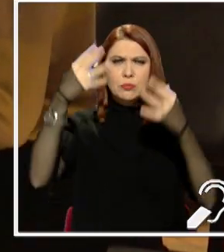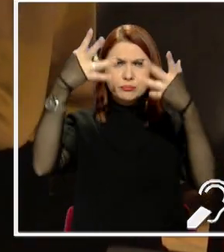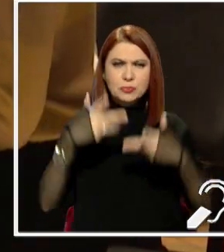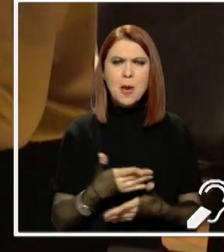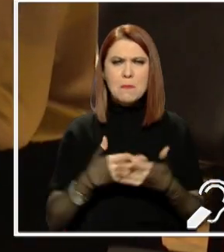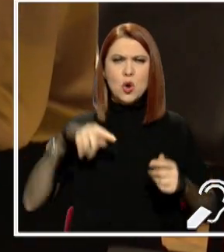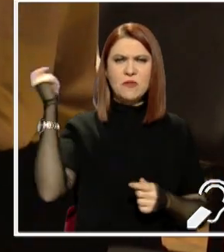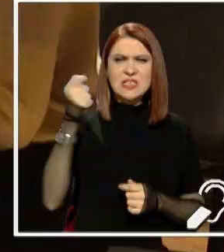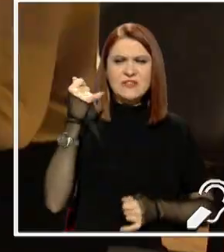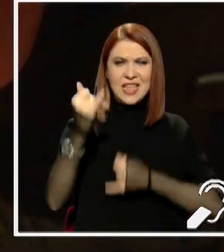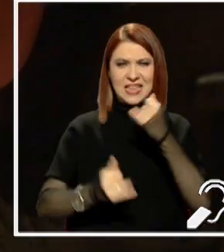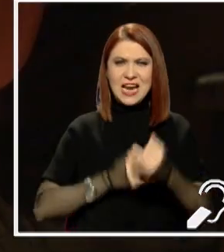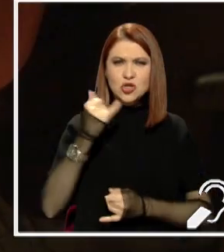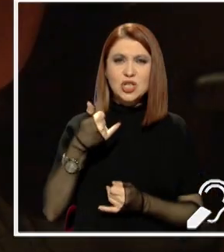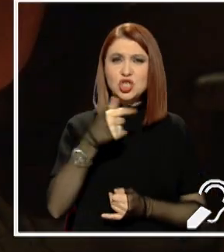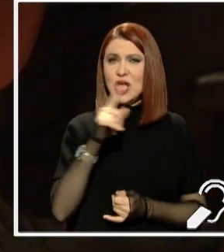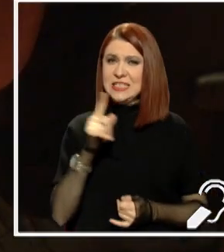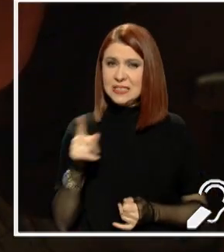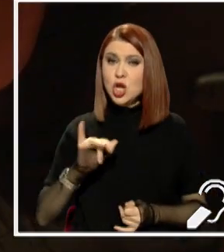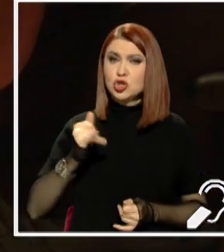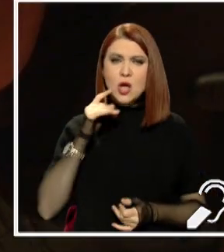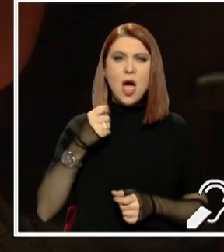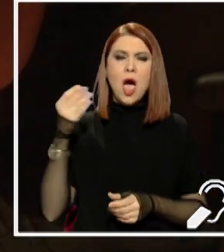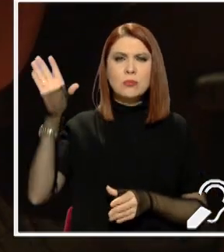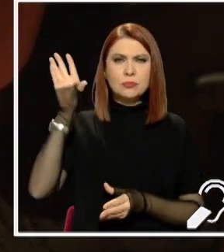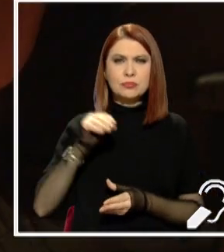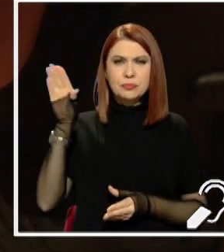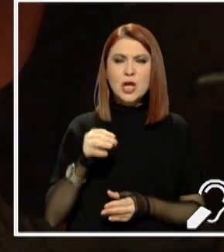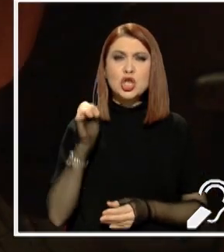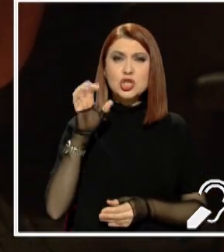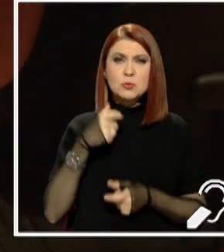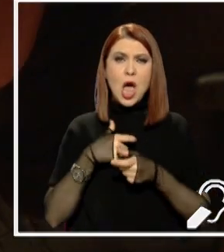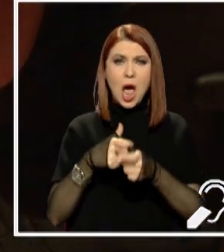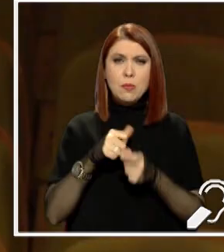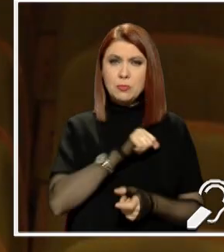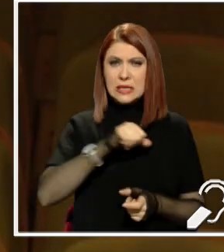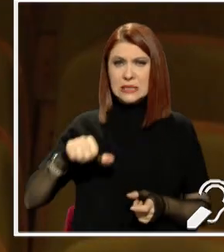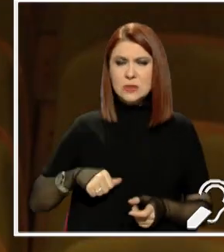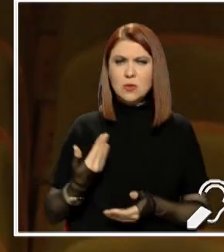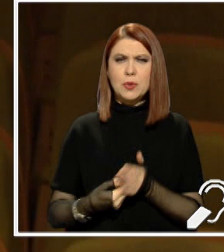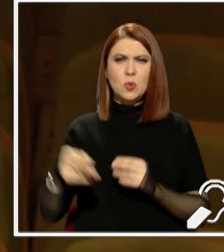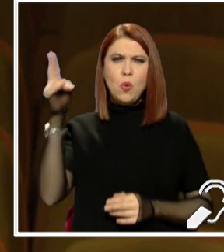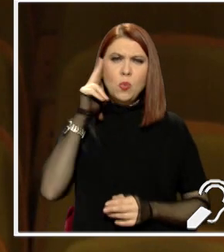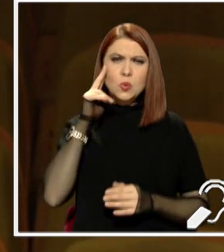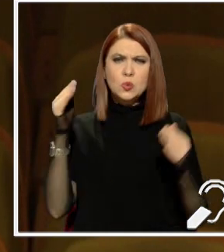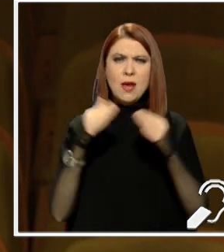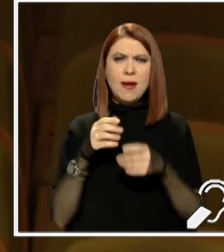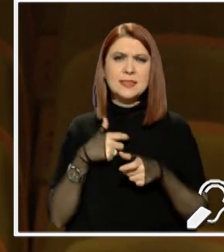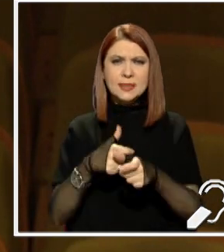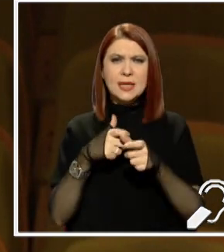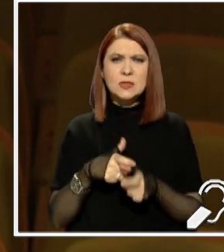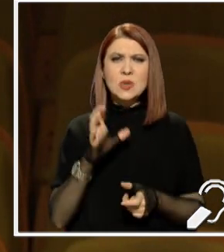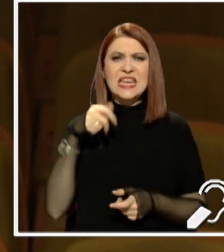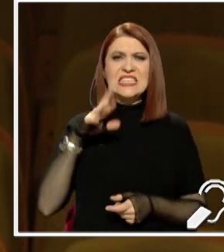marilor festivaluri internaționale de jazz și a înregistrat 15 albume solo pentru prestigioasa casă de discuri